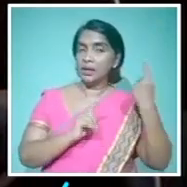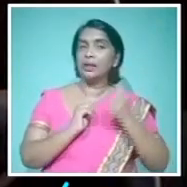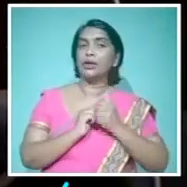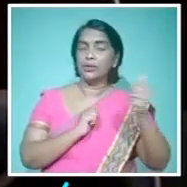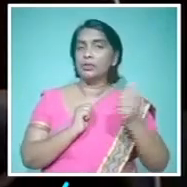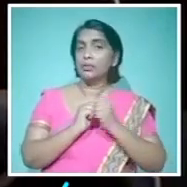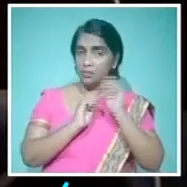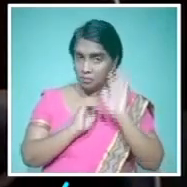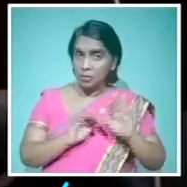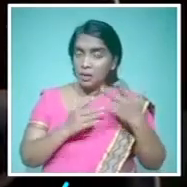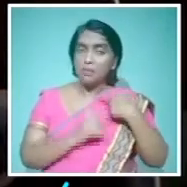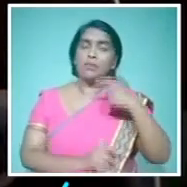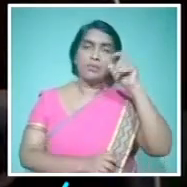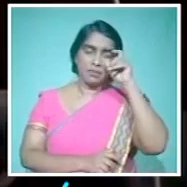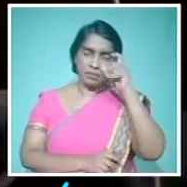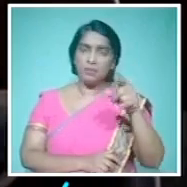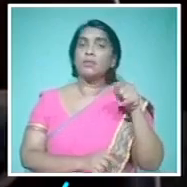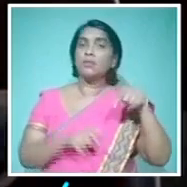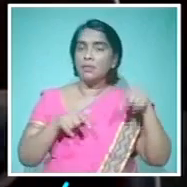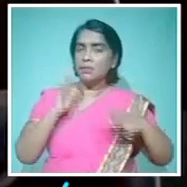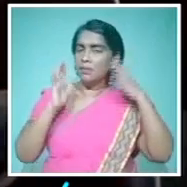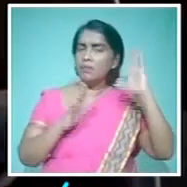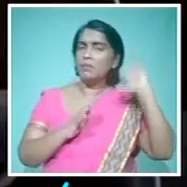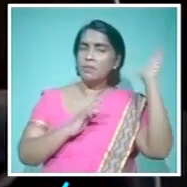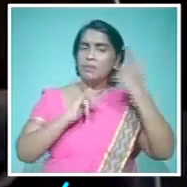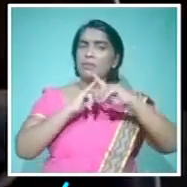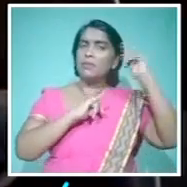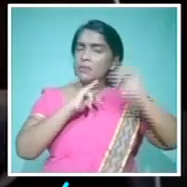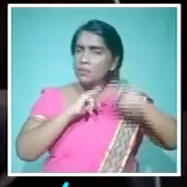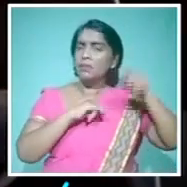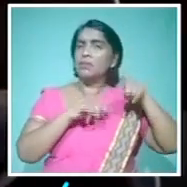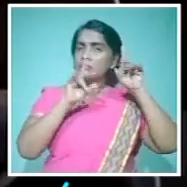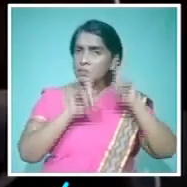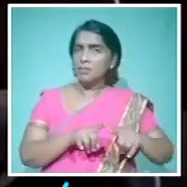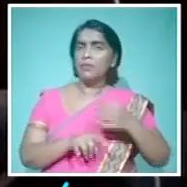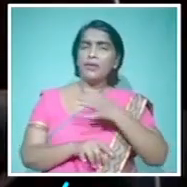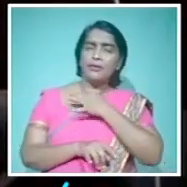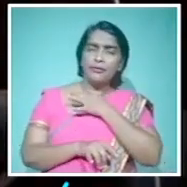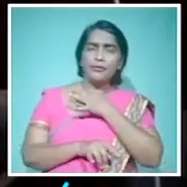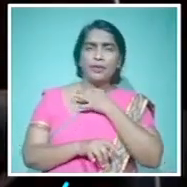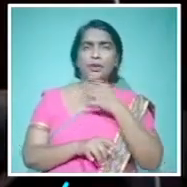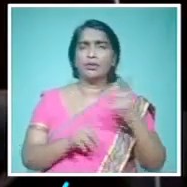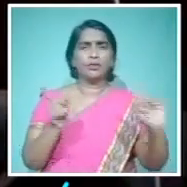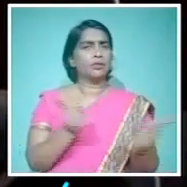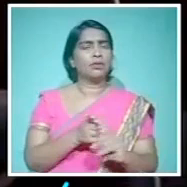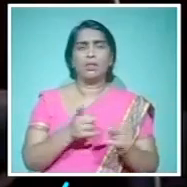अकबाट पत्न अदील बला अद लोकतीन हेम विश्वविद्यालय को मेकन वीलुकारी